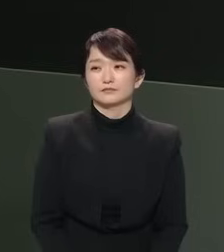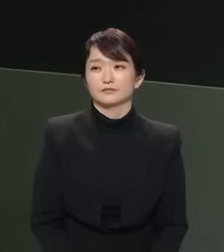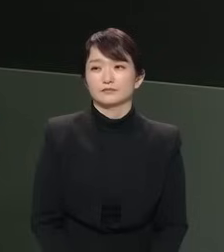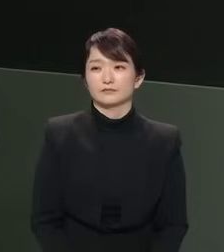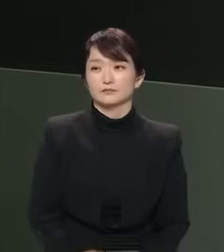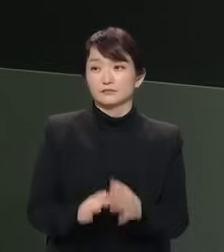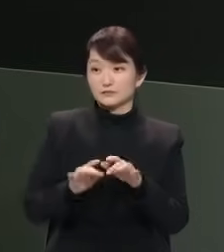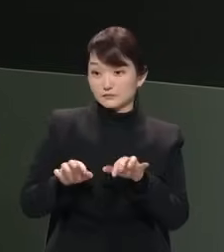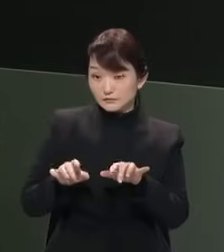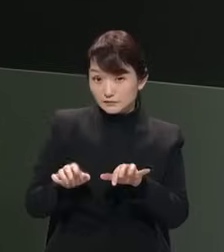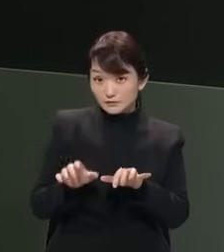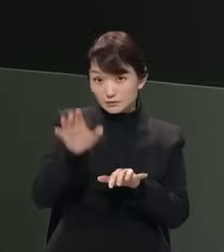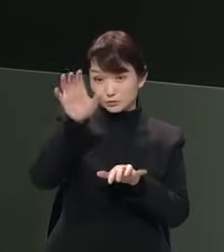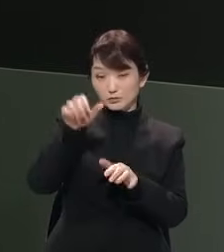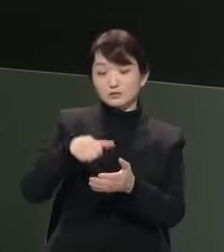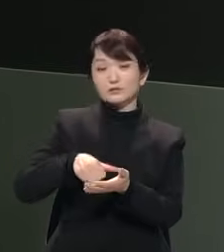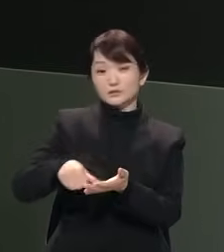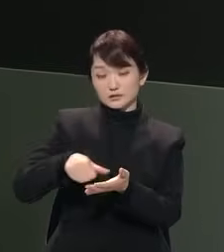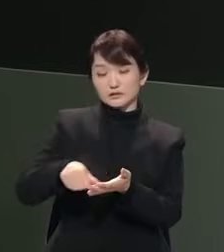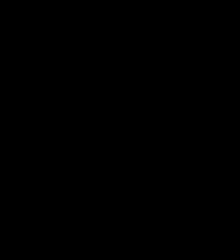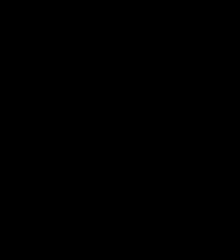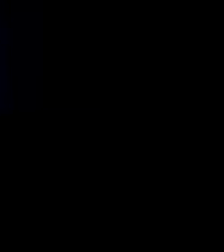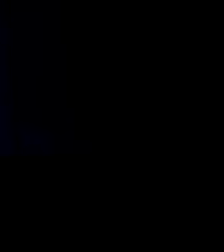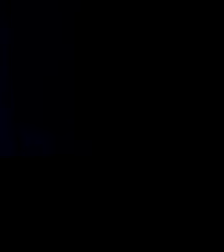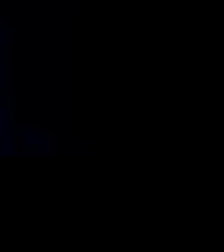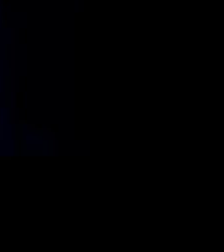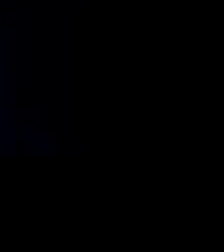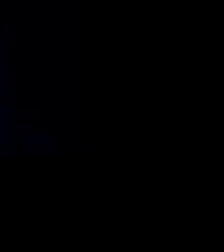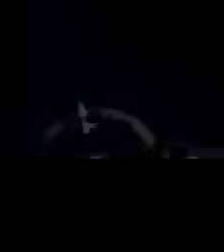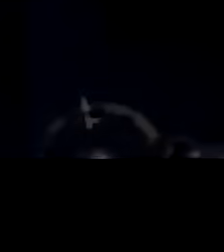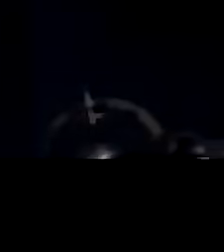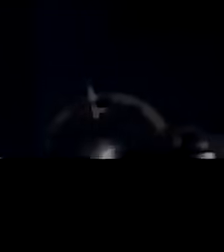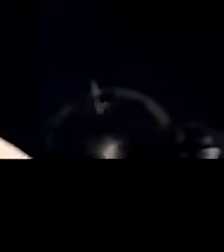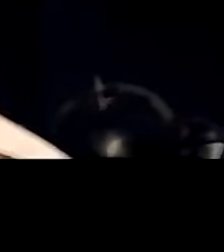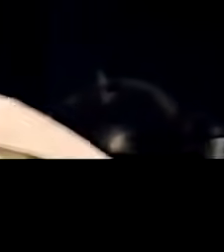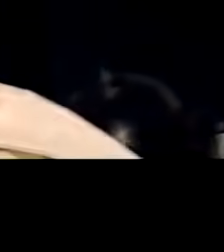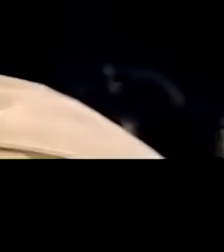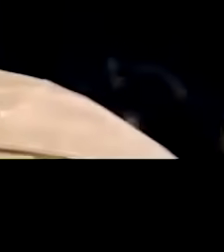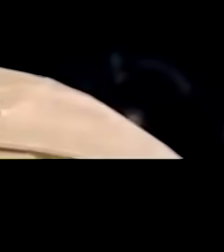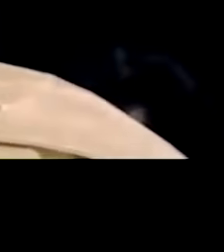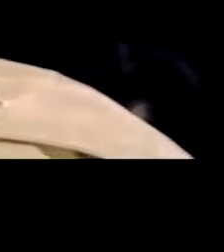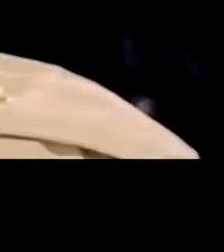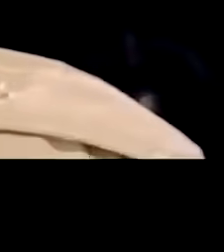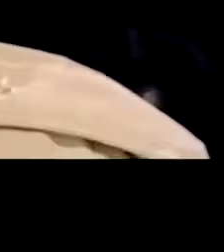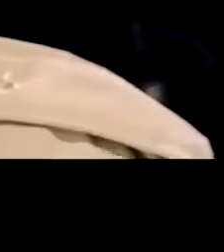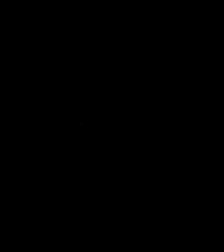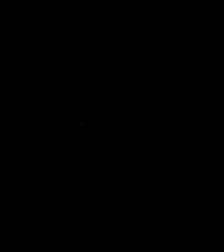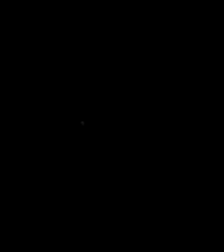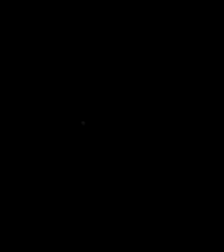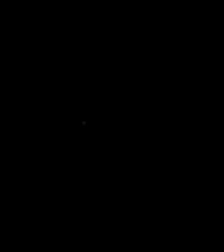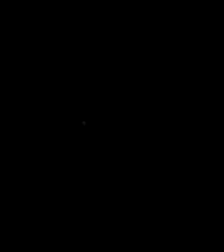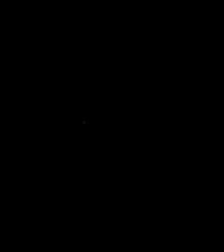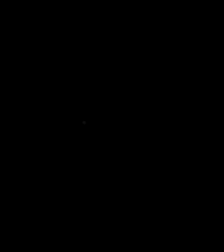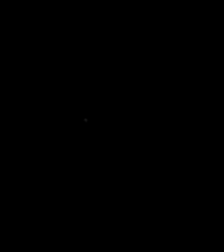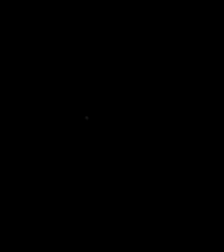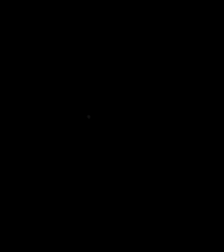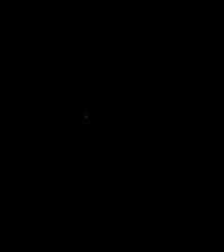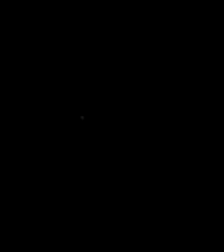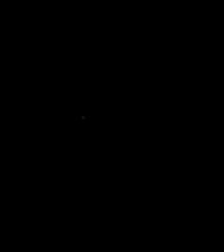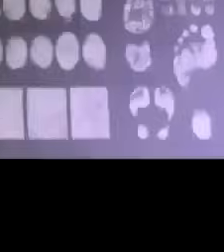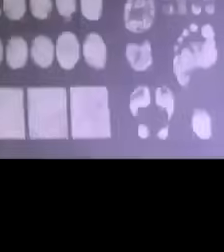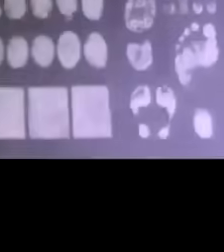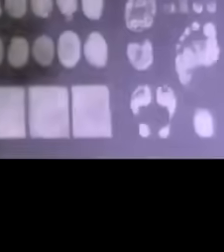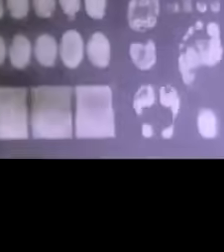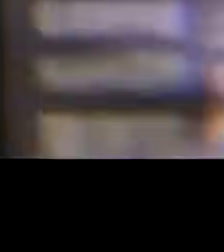글은 지금은 삭제가 됐다고 하더라고요. 알겠습니다. 고민 중개사가 왔습니다. 와우! 가족 여러분의